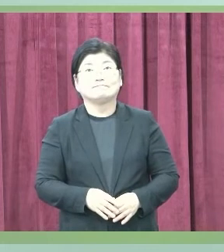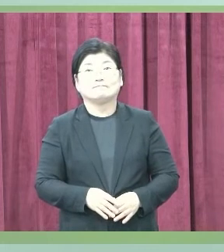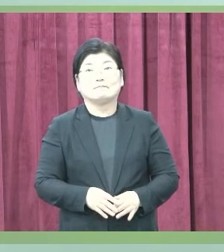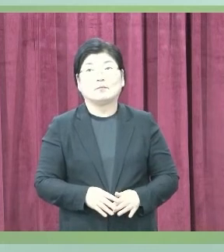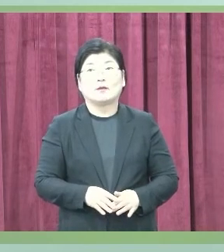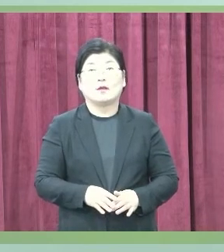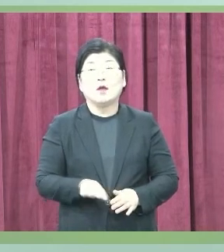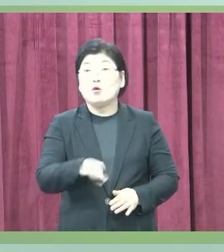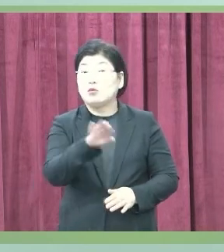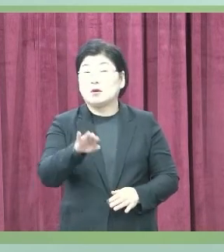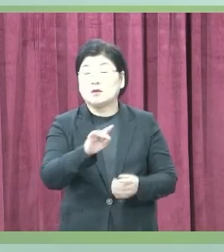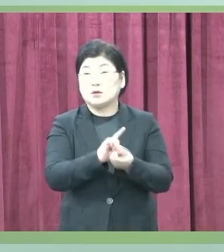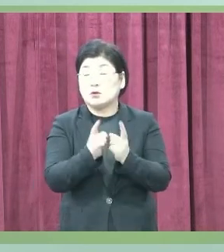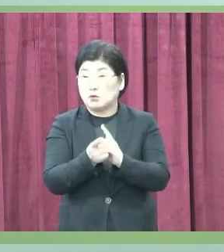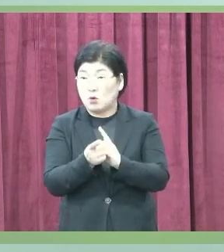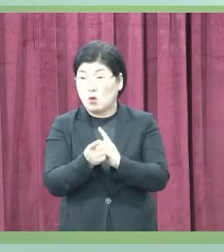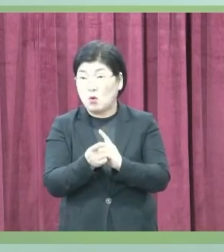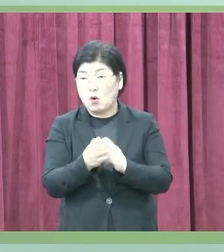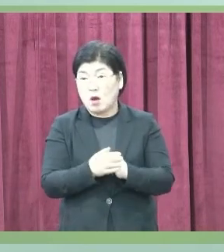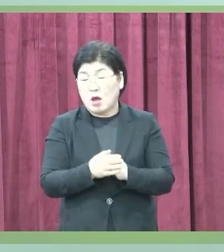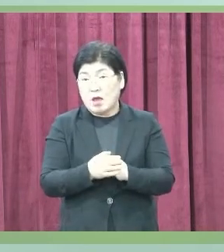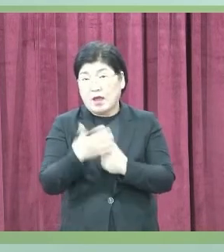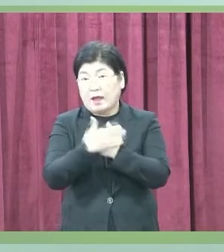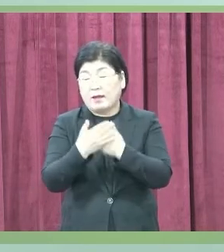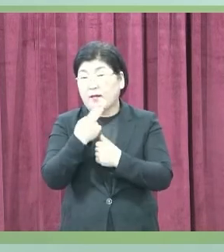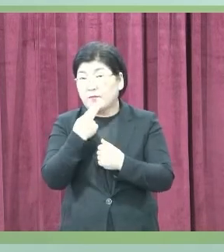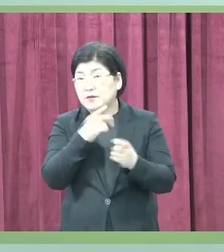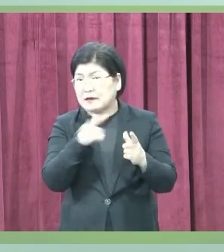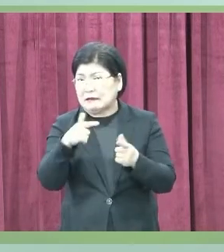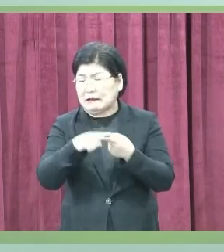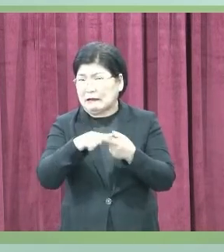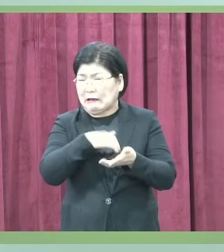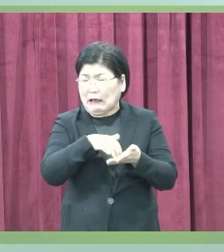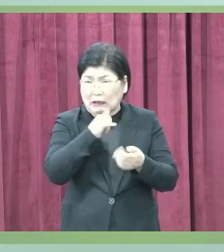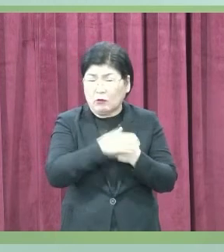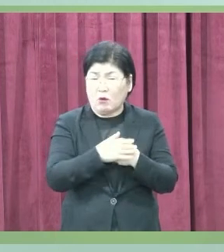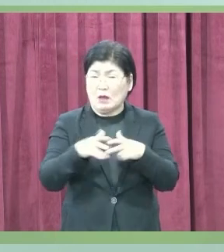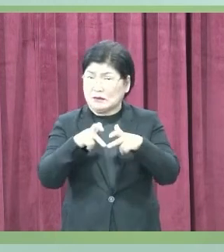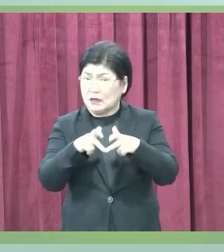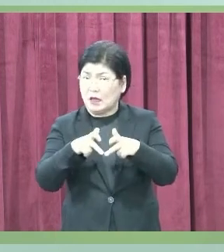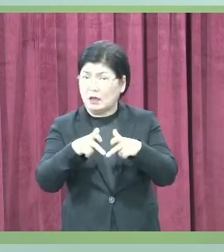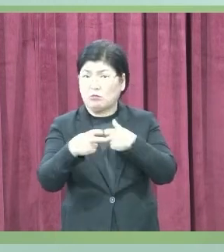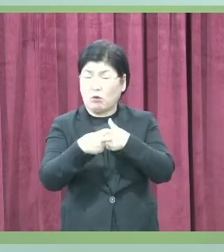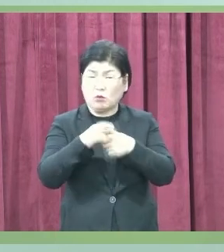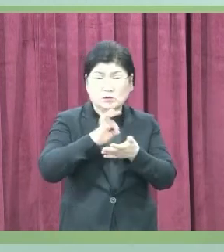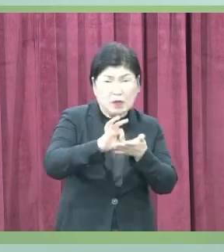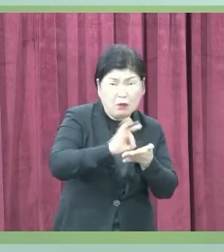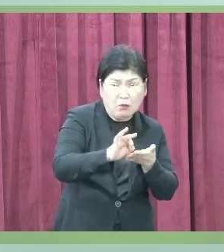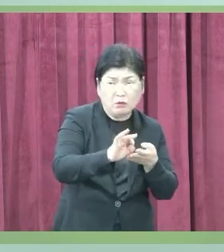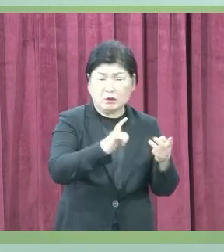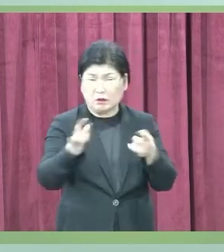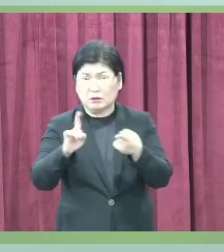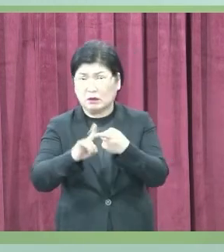그래서 앞으로 우리가 비급여 진료비에 대한 통계도 산출을 해야 되고, 장애인의 의료 이용하고 이 진료비가 많고